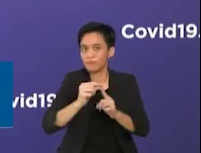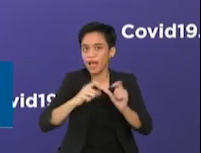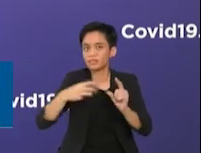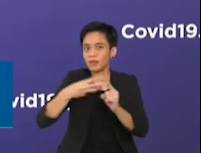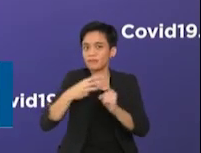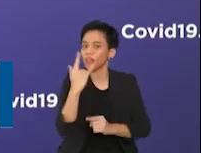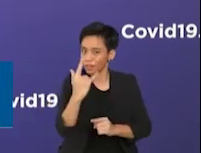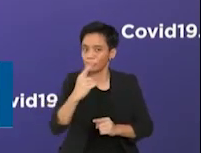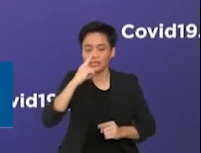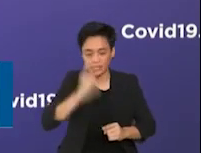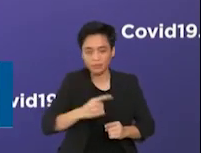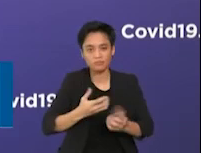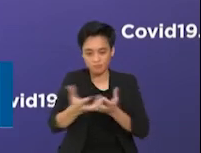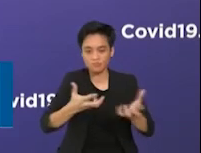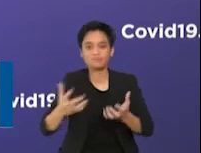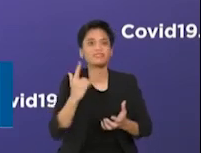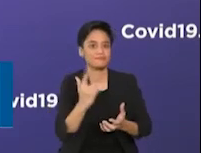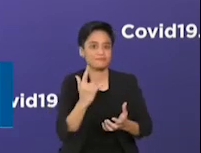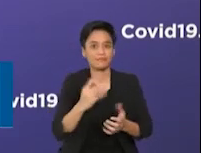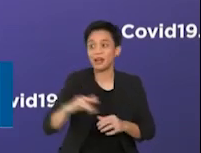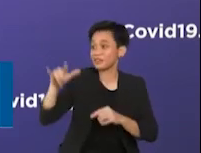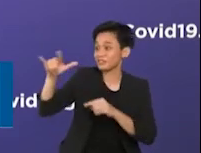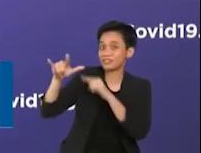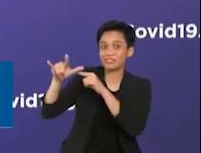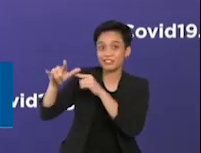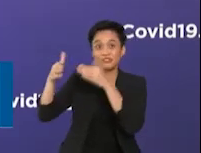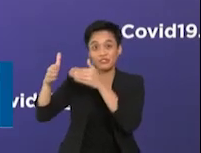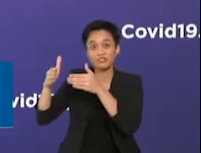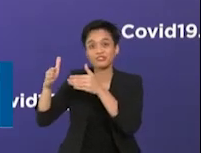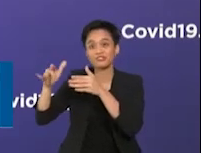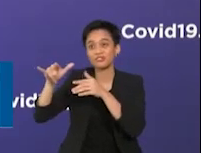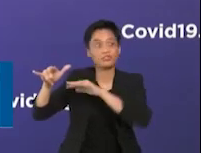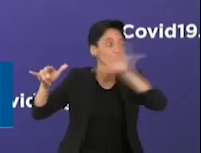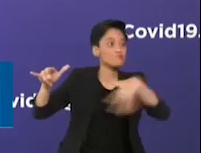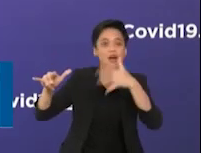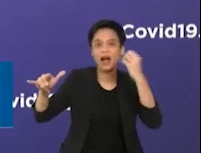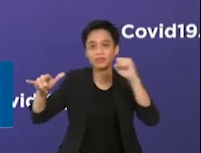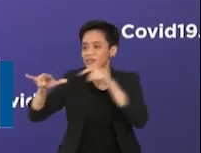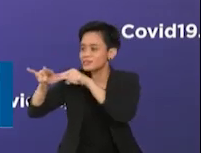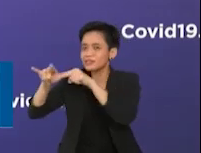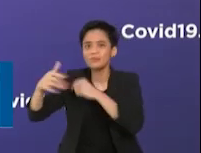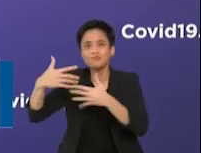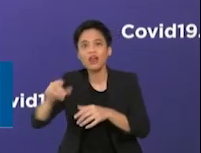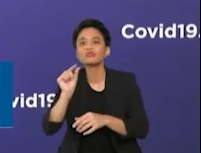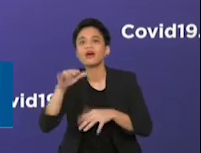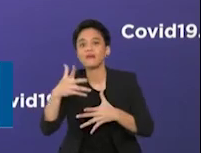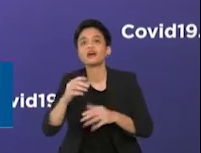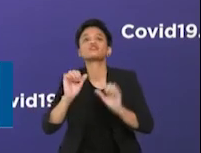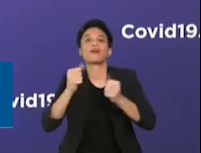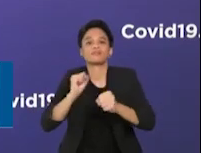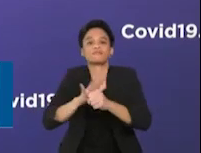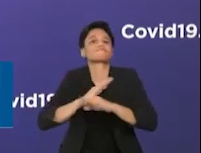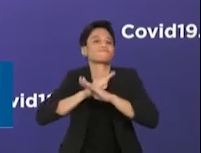pengecualian itu adalah dalam rangka untuk menyelesaikan permasalahan-permasalahan copied 19 yang